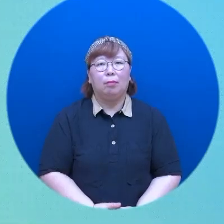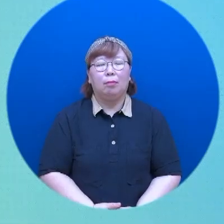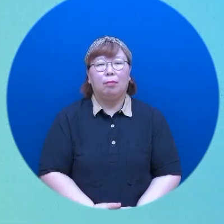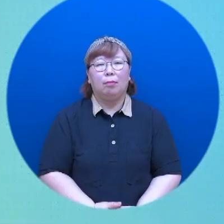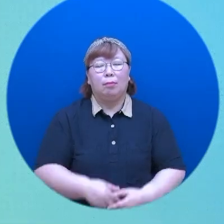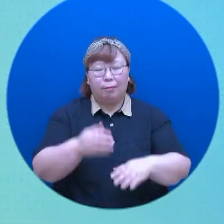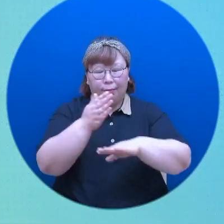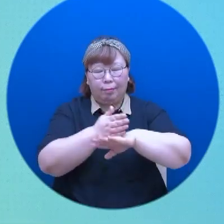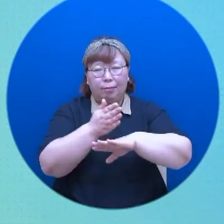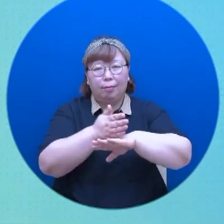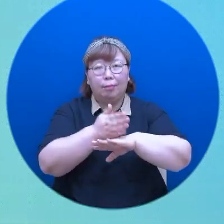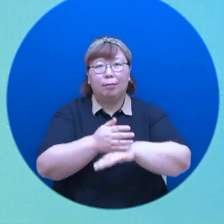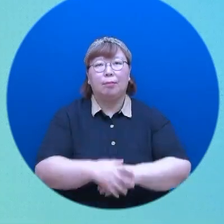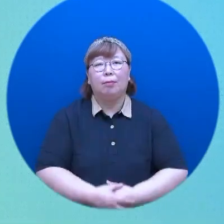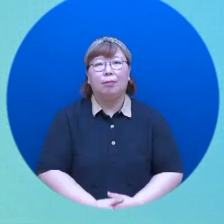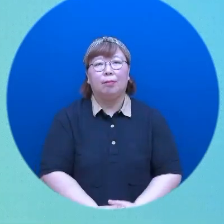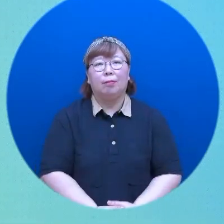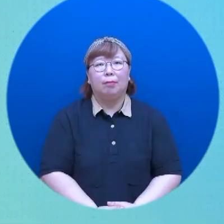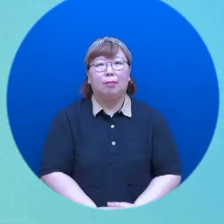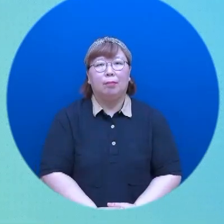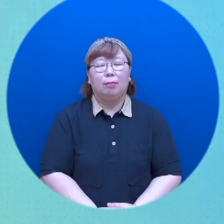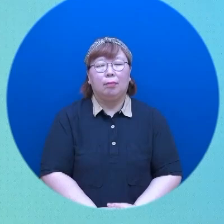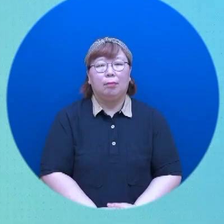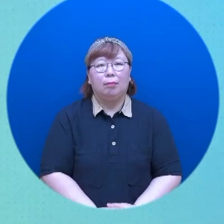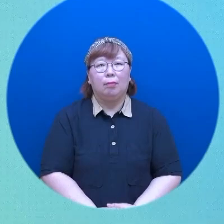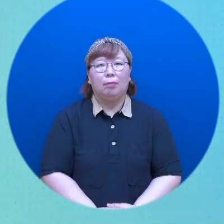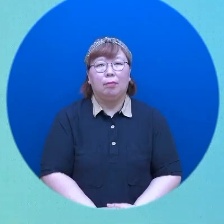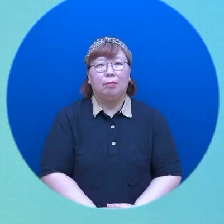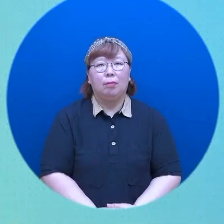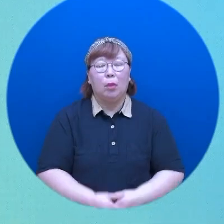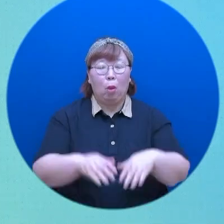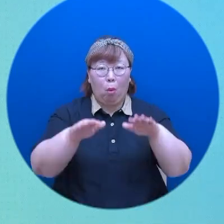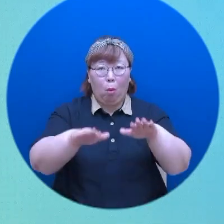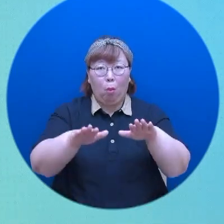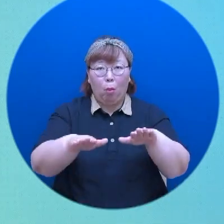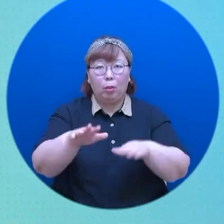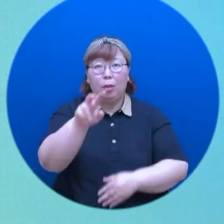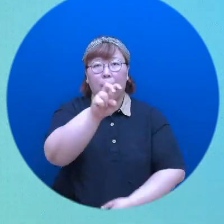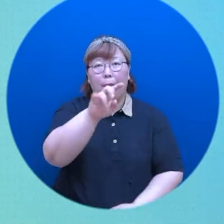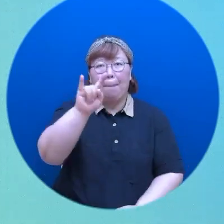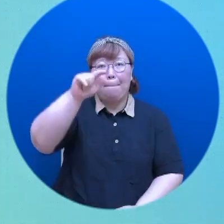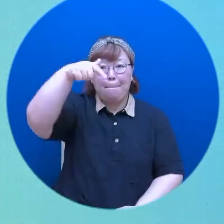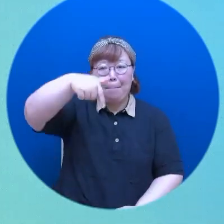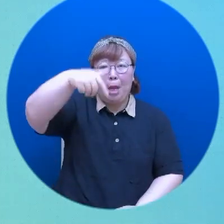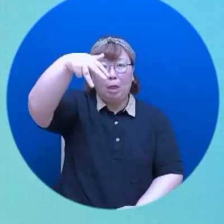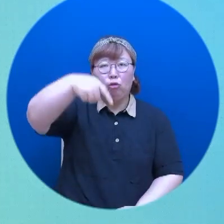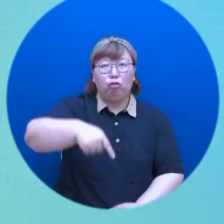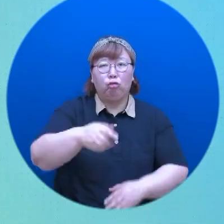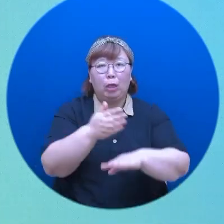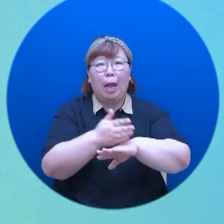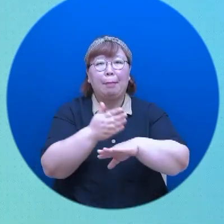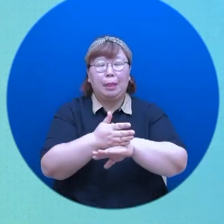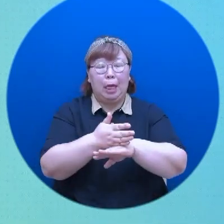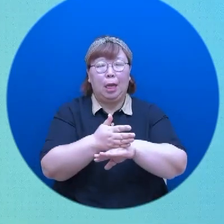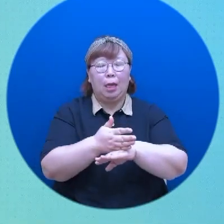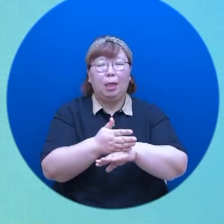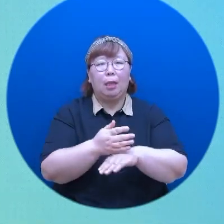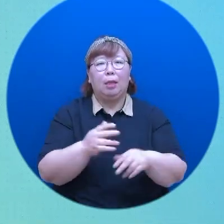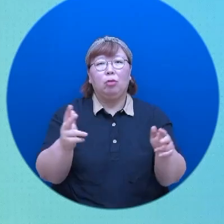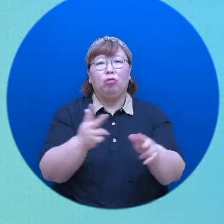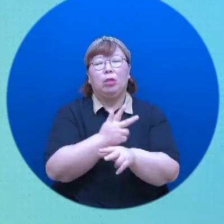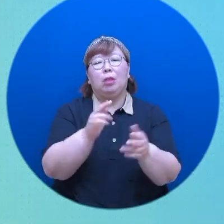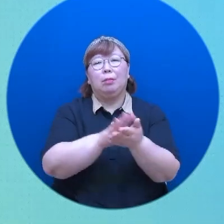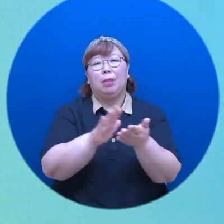네, 감사합니다. 오늘은 맥주 감사 주일입니다. 지난 6개월간을